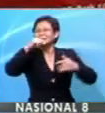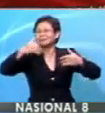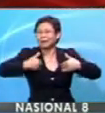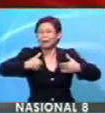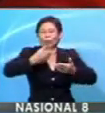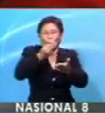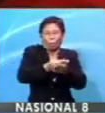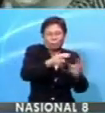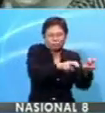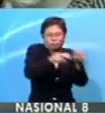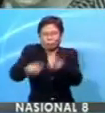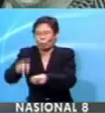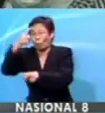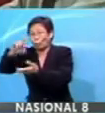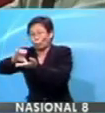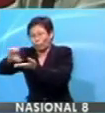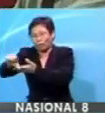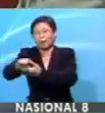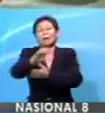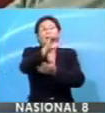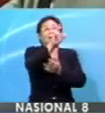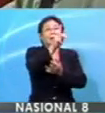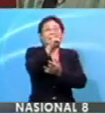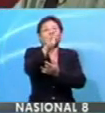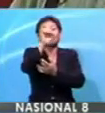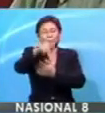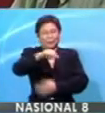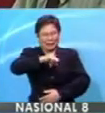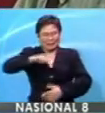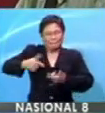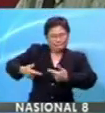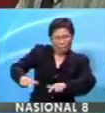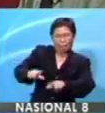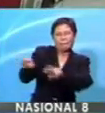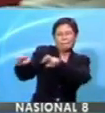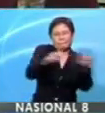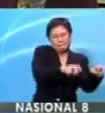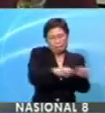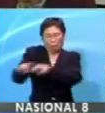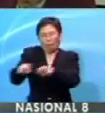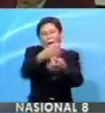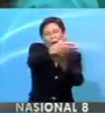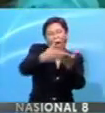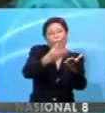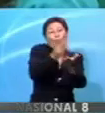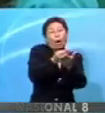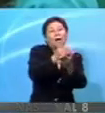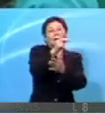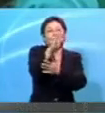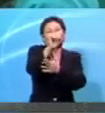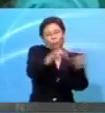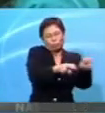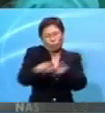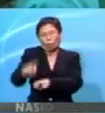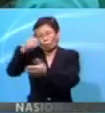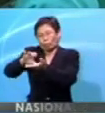dipindahkan untuk pelaburan di bawah skim tersebut ahli-ahli dibenarkan untuk memindah sebahagian daripada Wang kwsp mereka